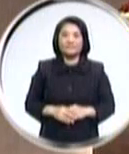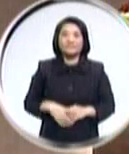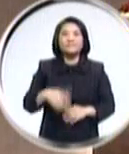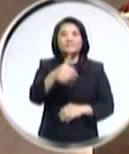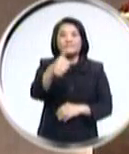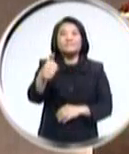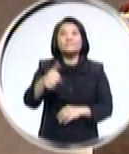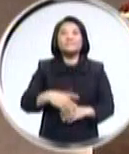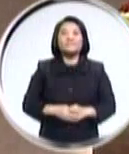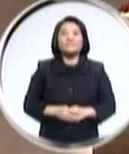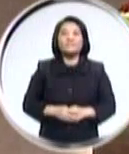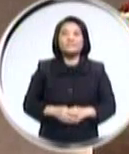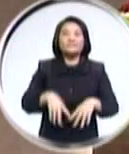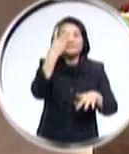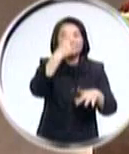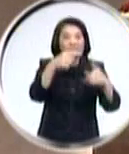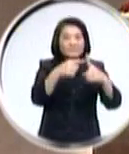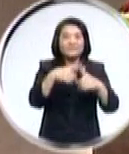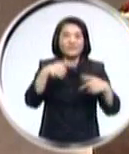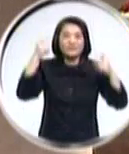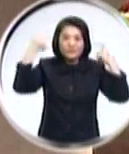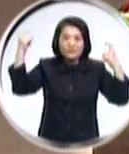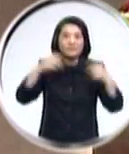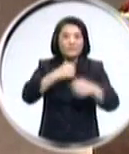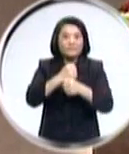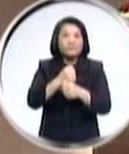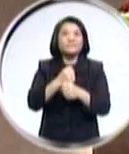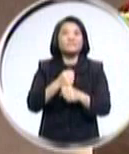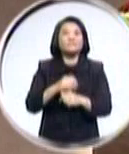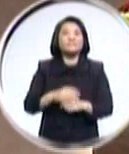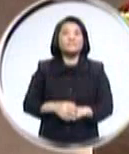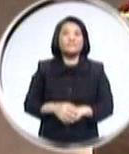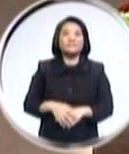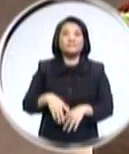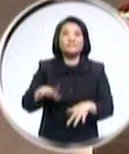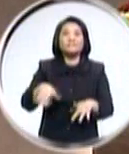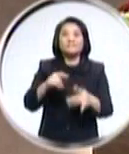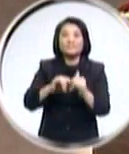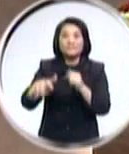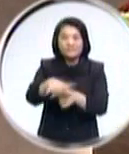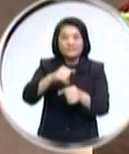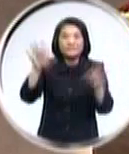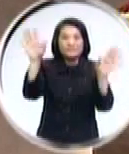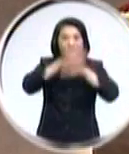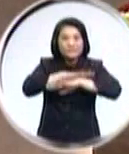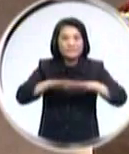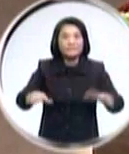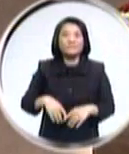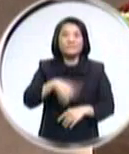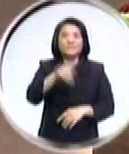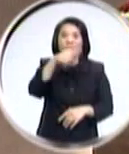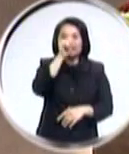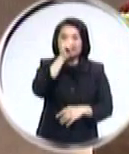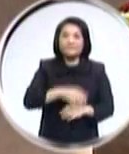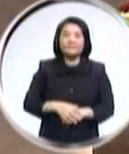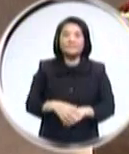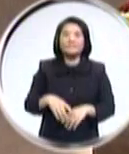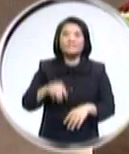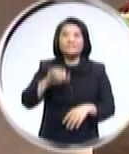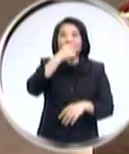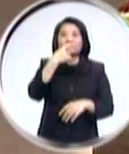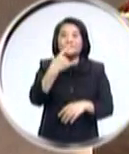谢谢主持人、监察人、宋主席、马主席，亲爱的国人同胞，大家晚安，大家好，大家